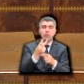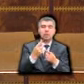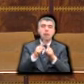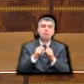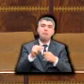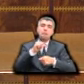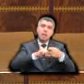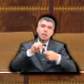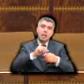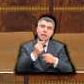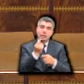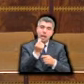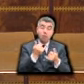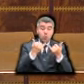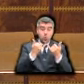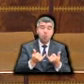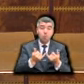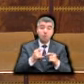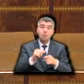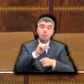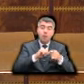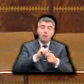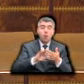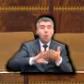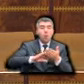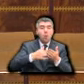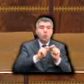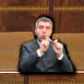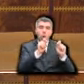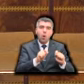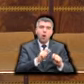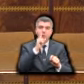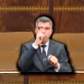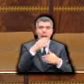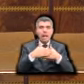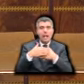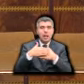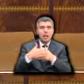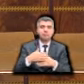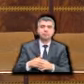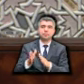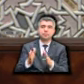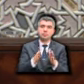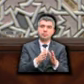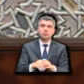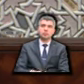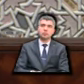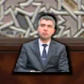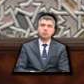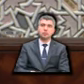الأسعار نغيروها، خصنا نغيروها اليوم في انتظار التحرير التام إن شاء الله اللي خصو يكون في القريب العاجل، وشكرا. شكرا